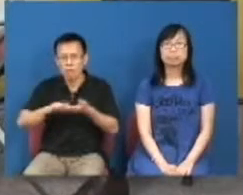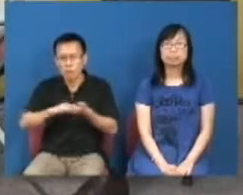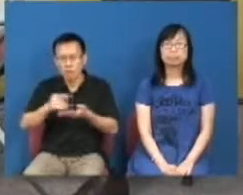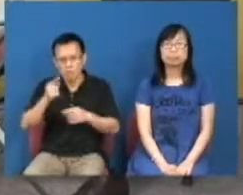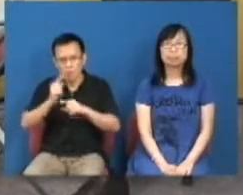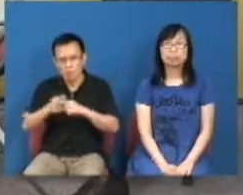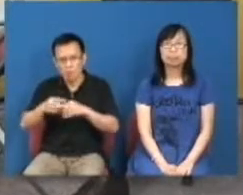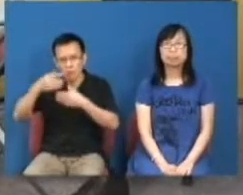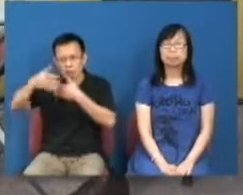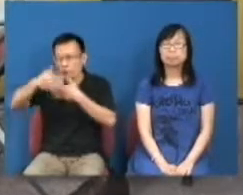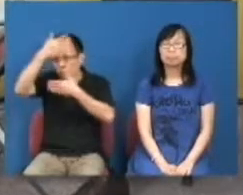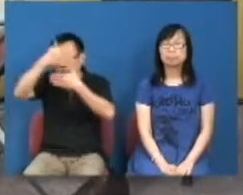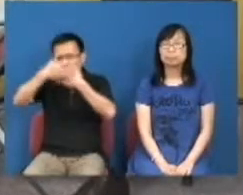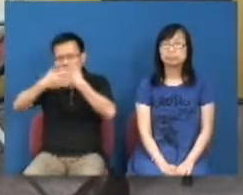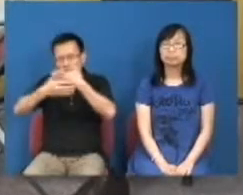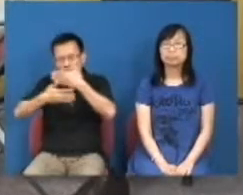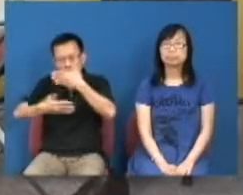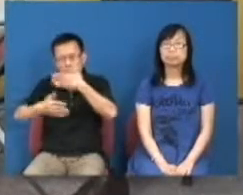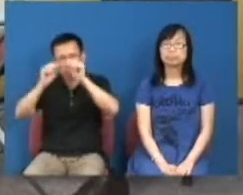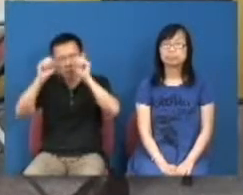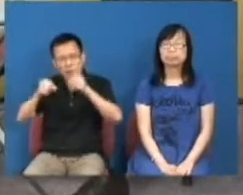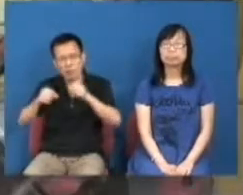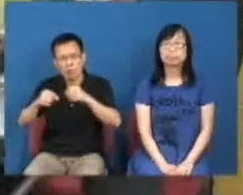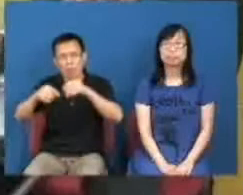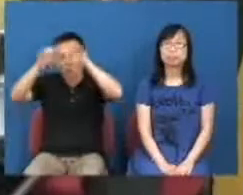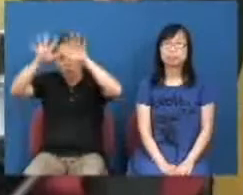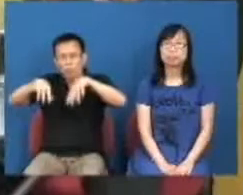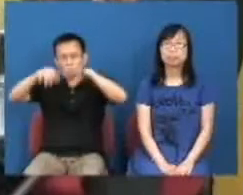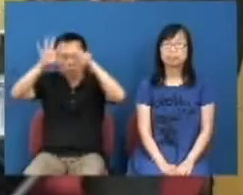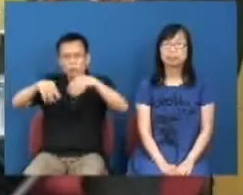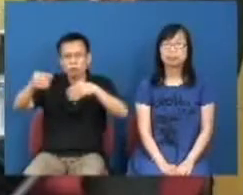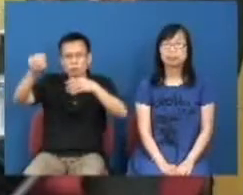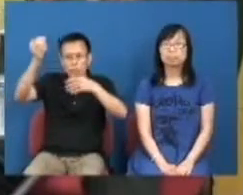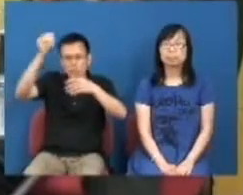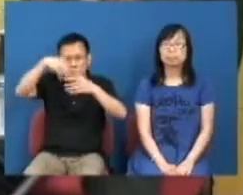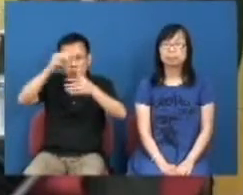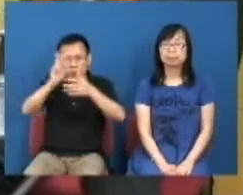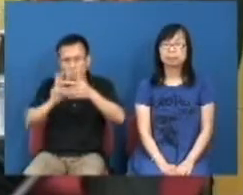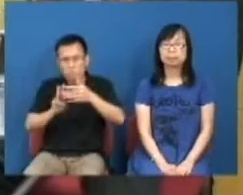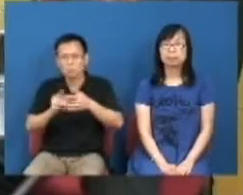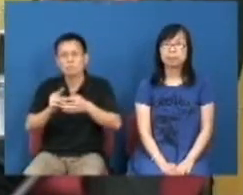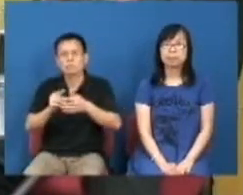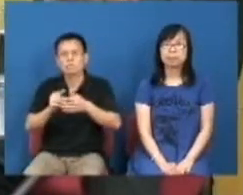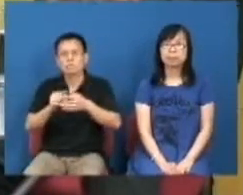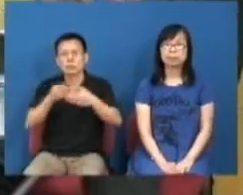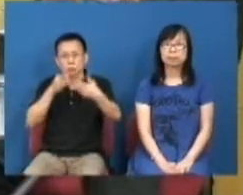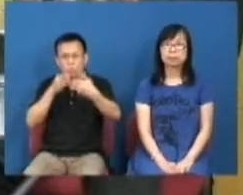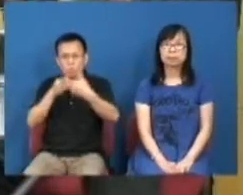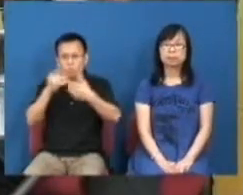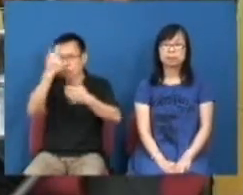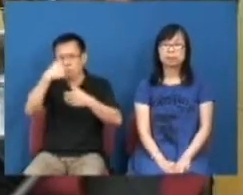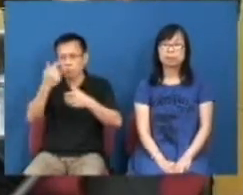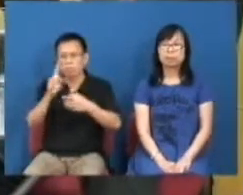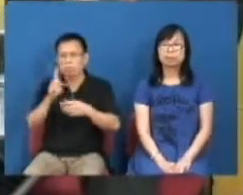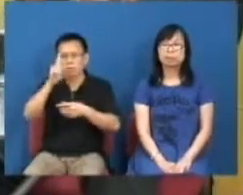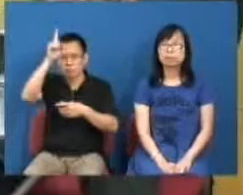題啊？落大雨先至漏水，咁變咗個對象就唔係樓上咯喎。係 啊， 個對象咪樓上，咁你走去調解